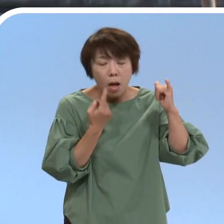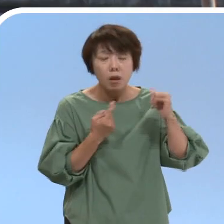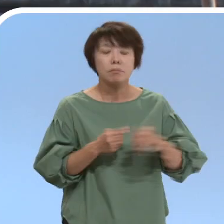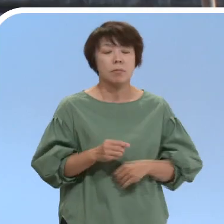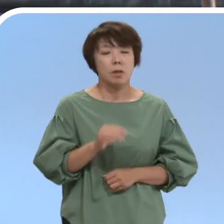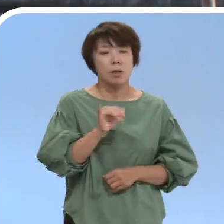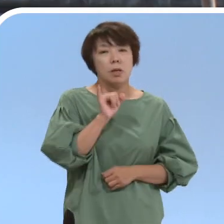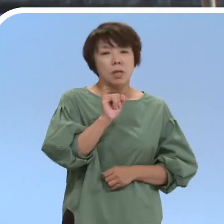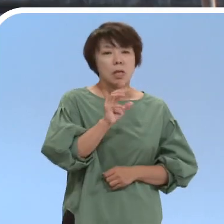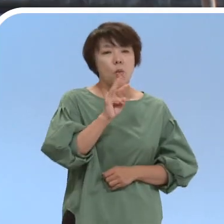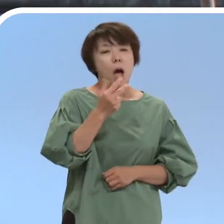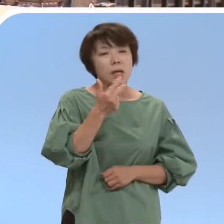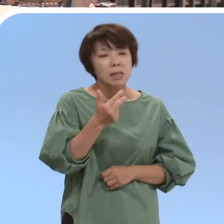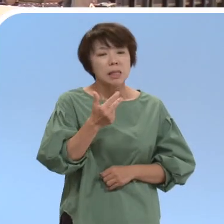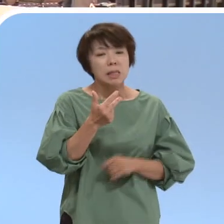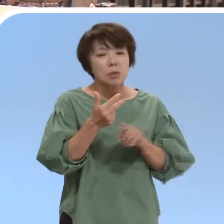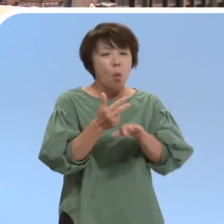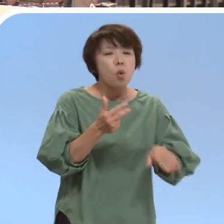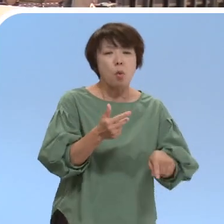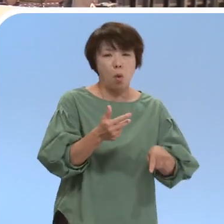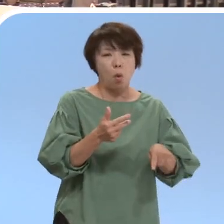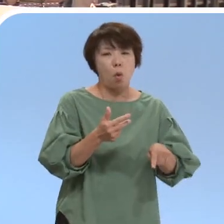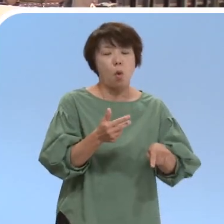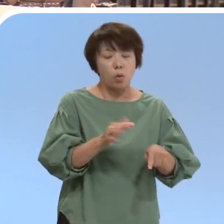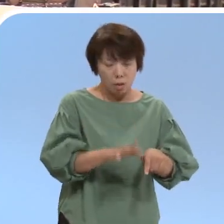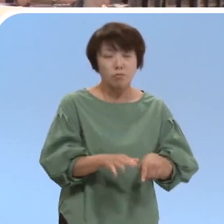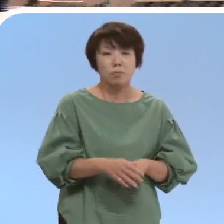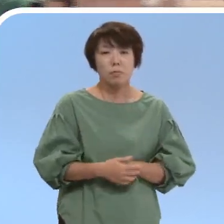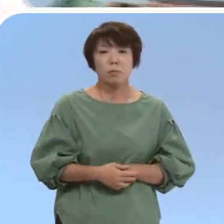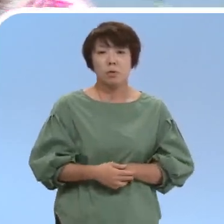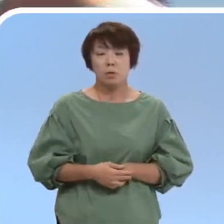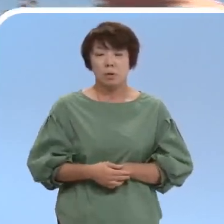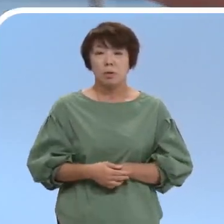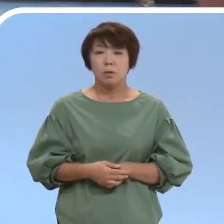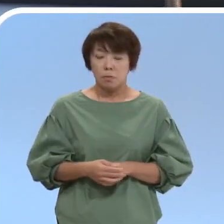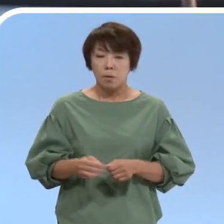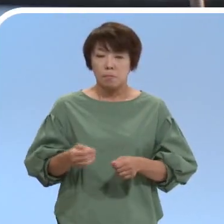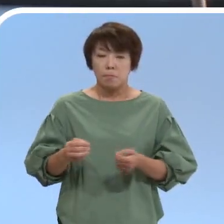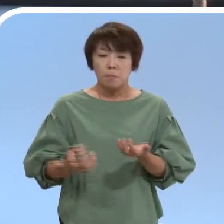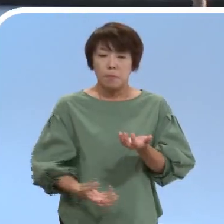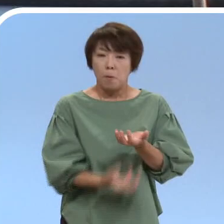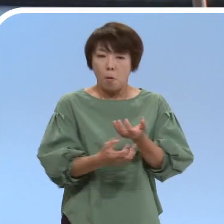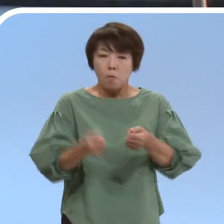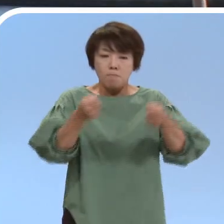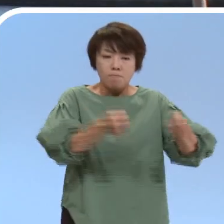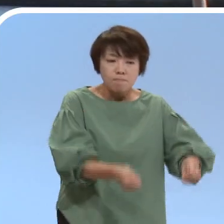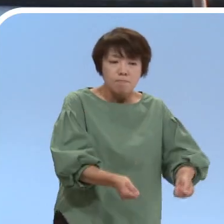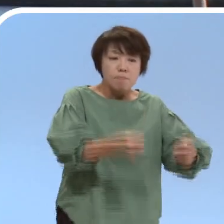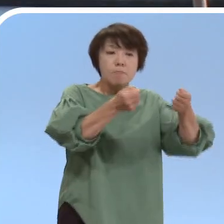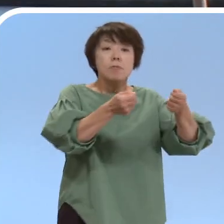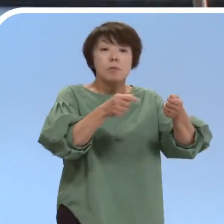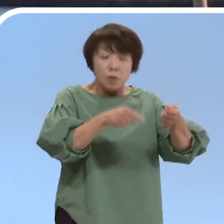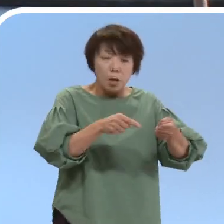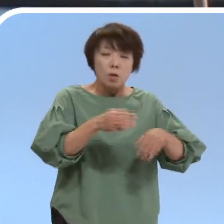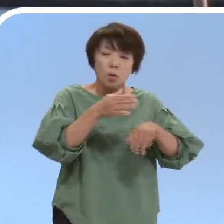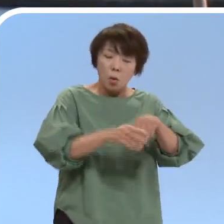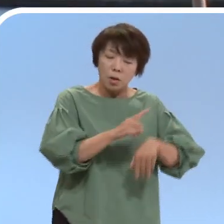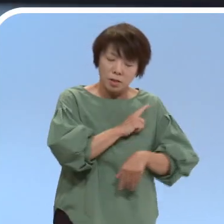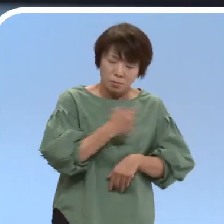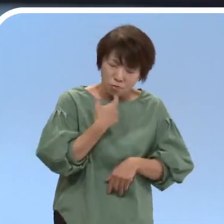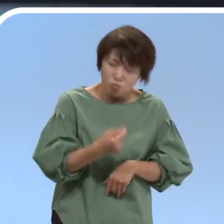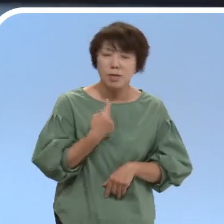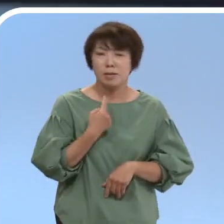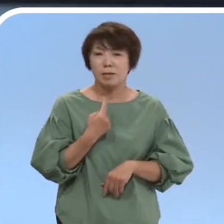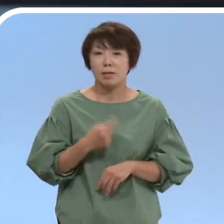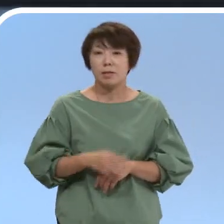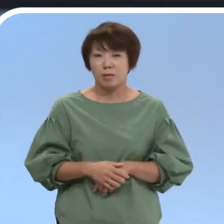シの稚魚ですね。 もう一番おすすめの食べ方っていうのは、 釜揚げされたシラスが僕は一番好きですね、